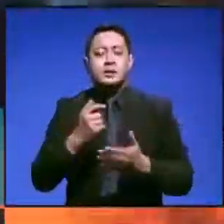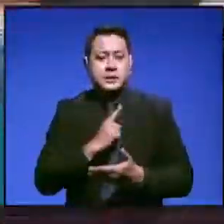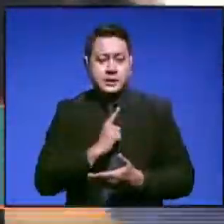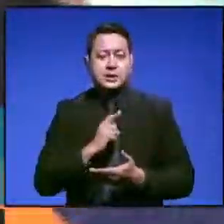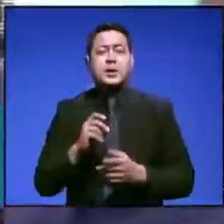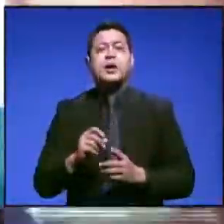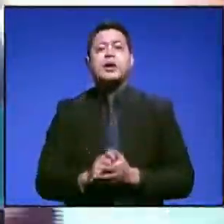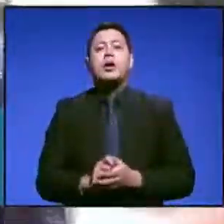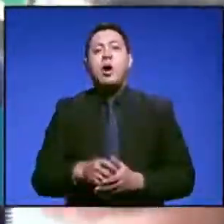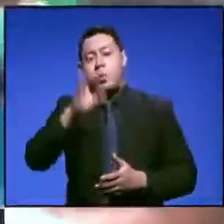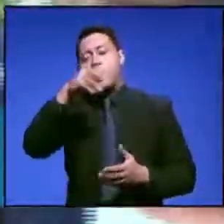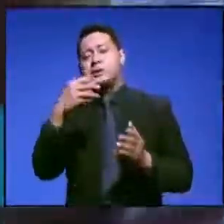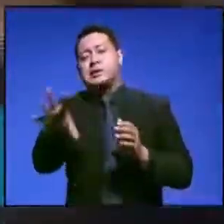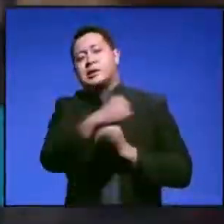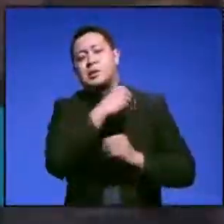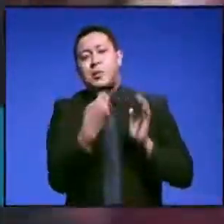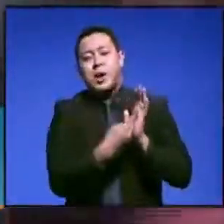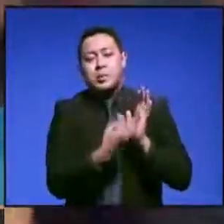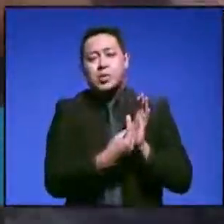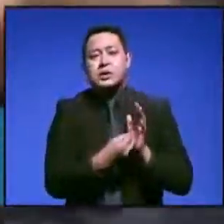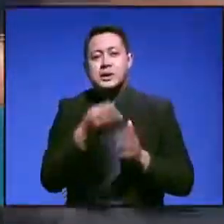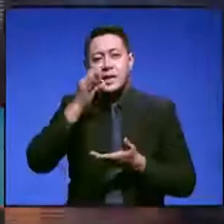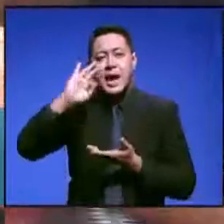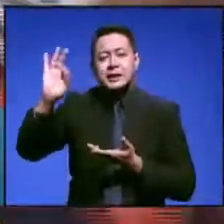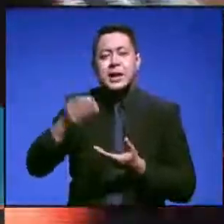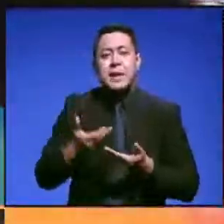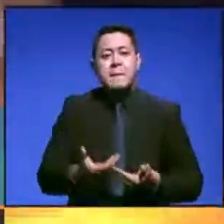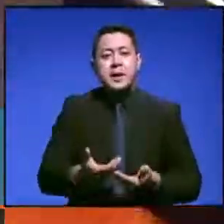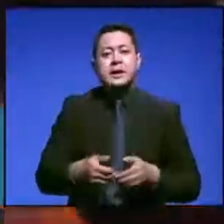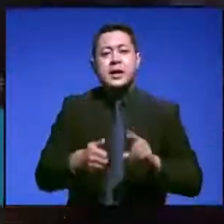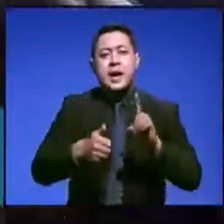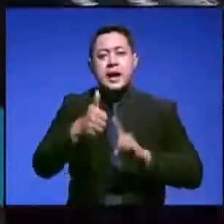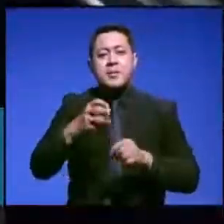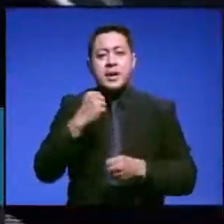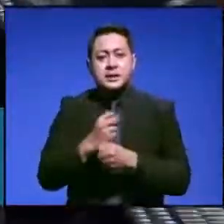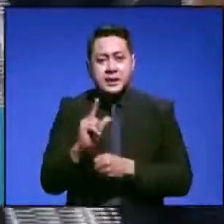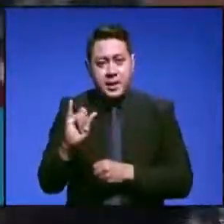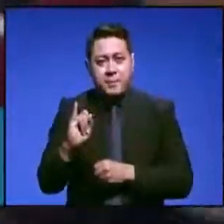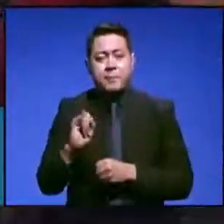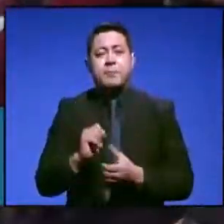Polisi menemukan barang bukti narkoba jenis ganja seberat 16 gram.